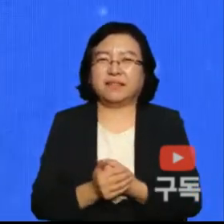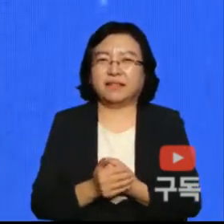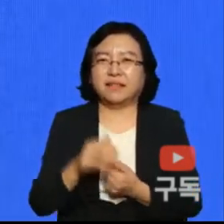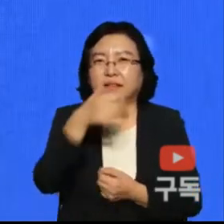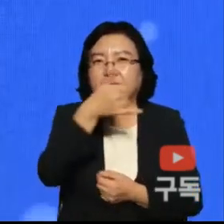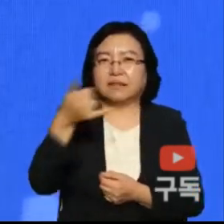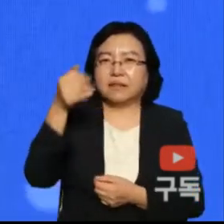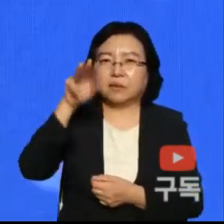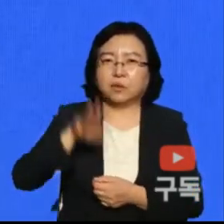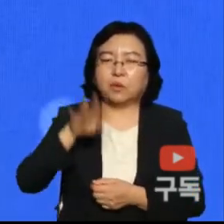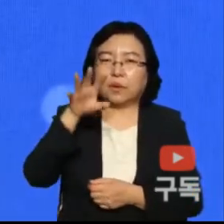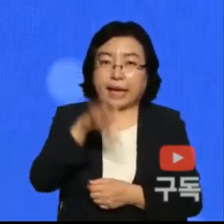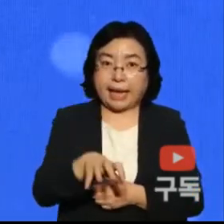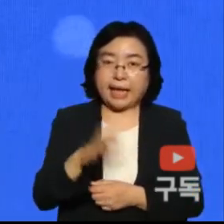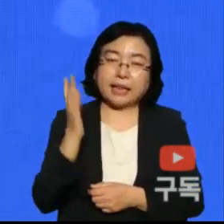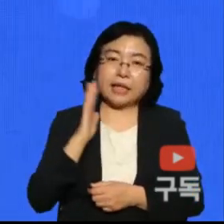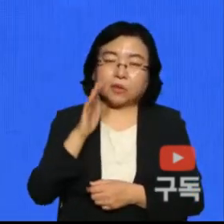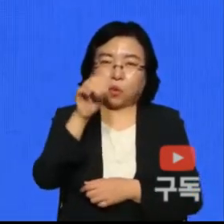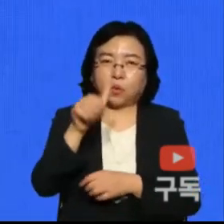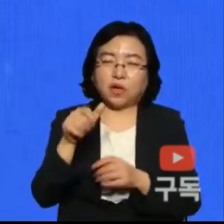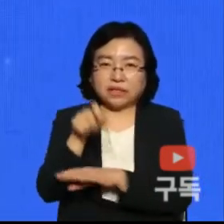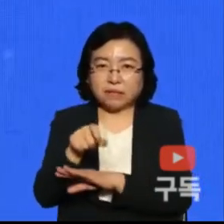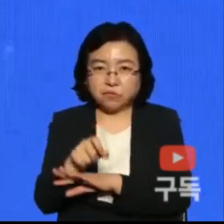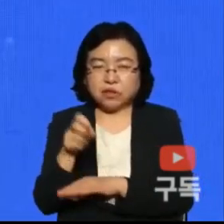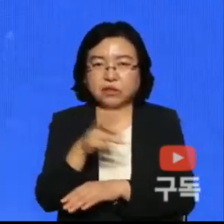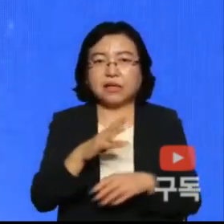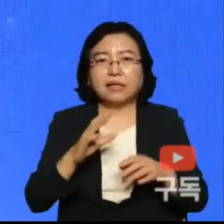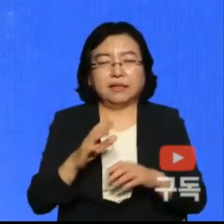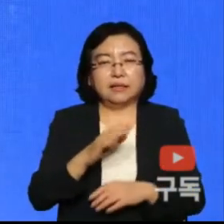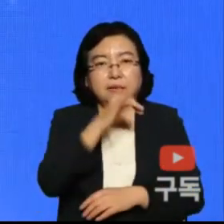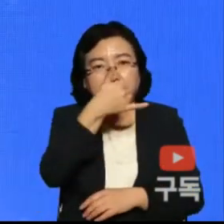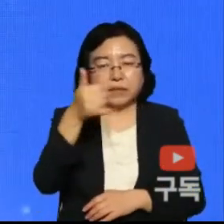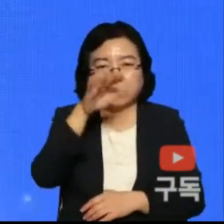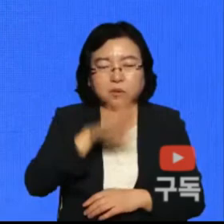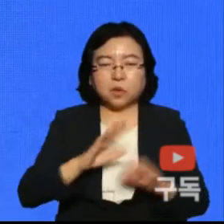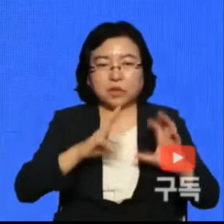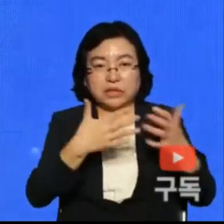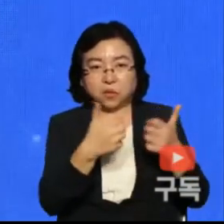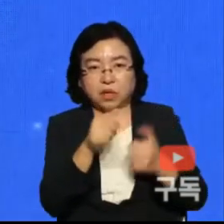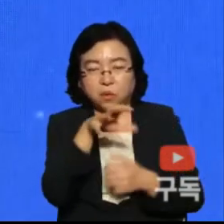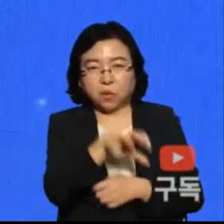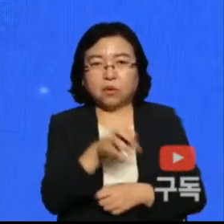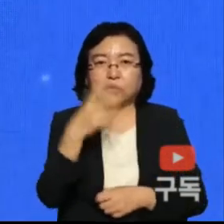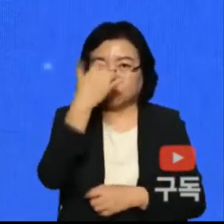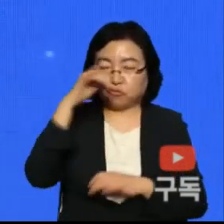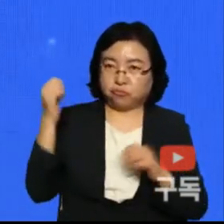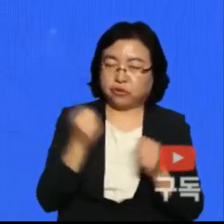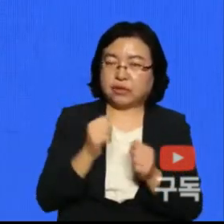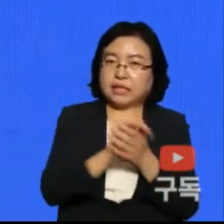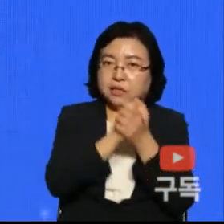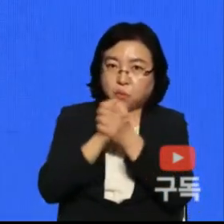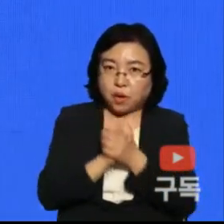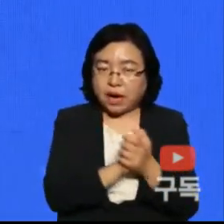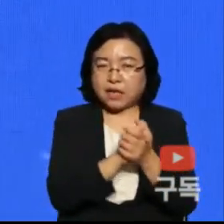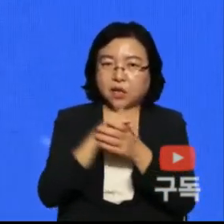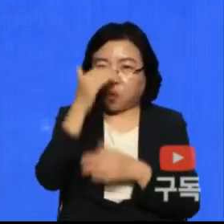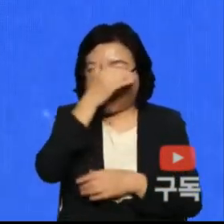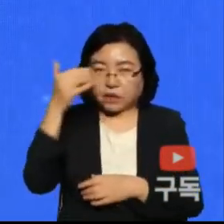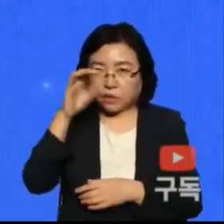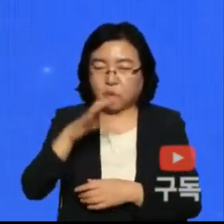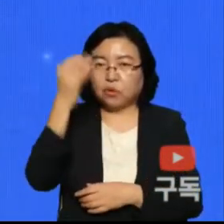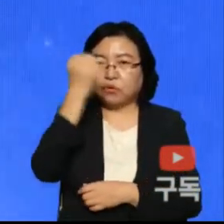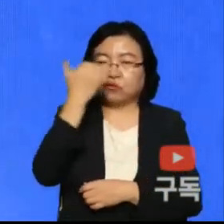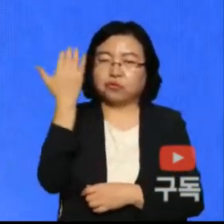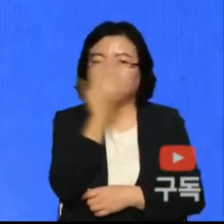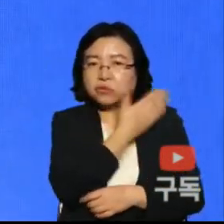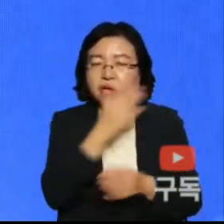대통령 집무실 재중의 사당 충북의 친환경 관광벨트 충청권 메가시티 광역